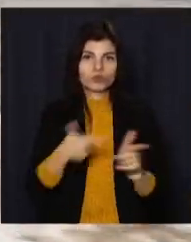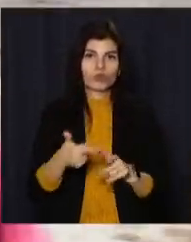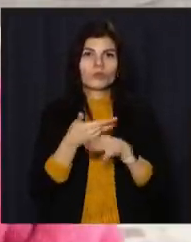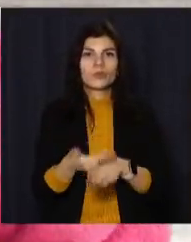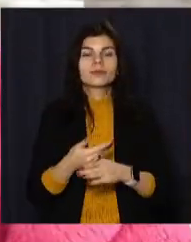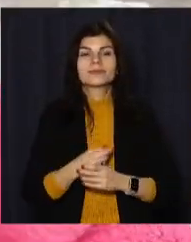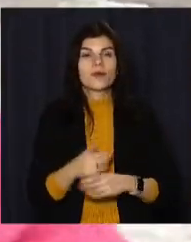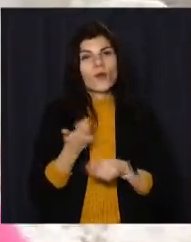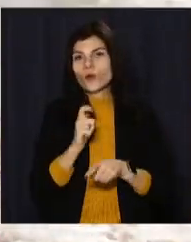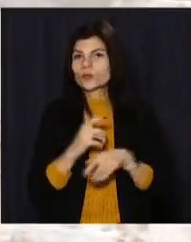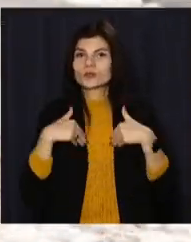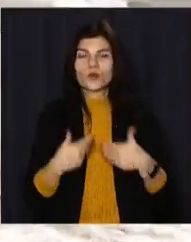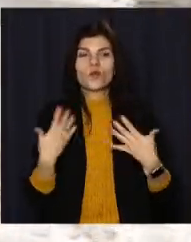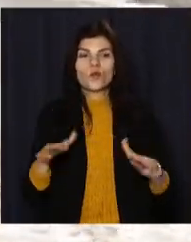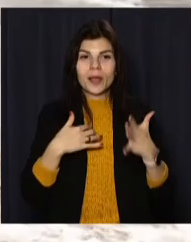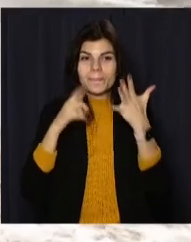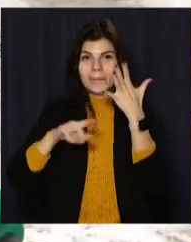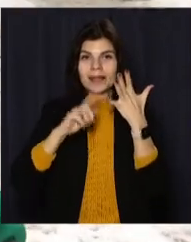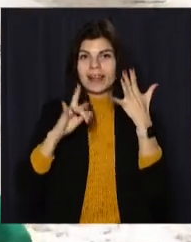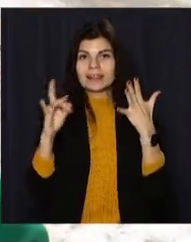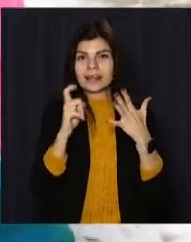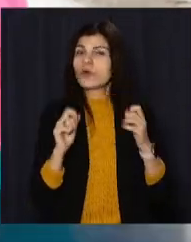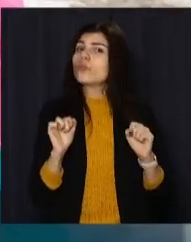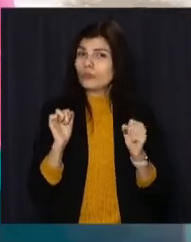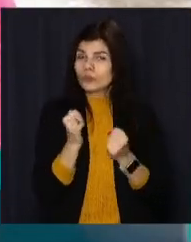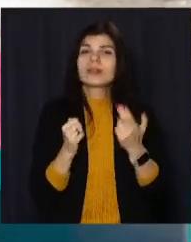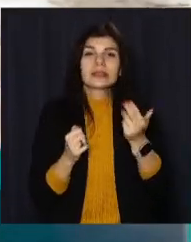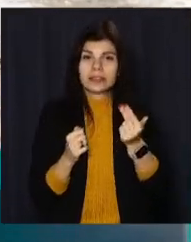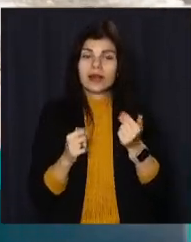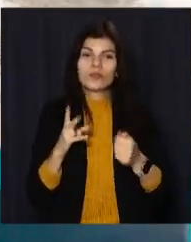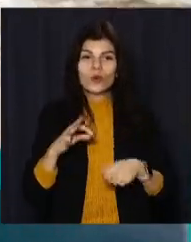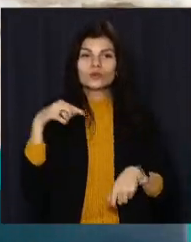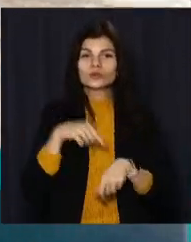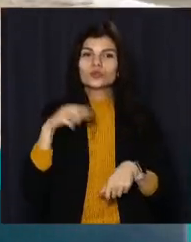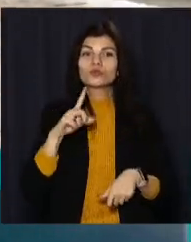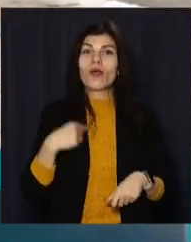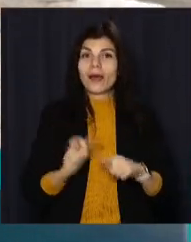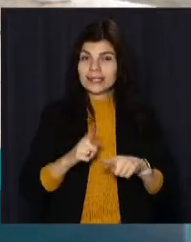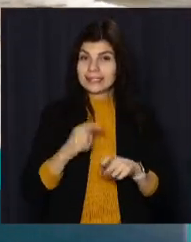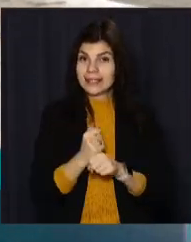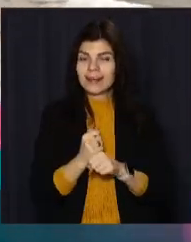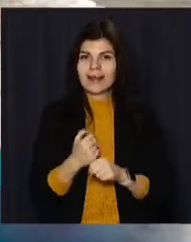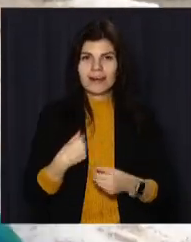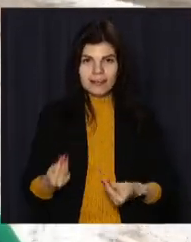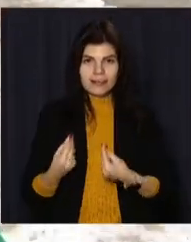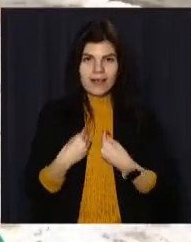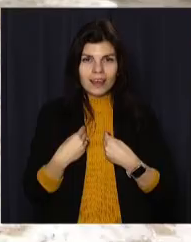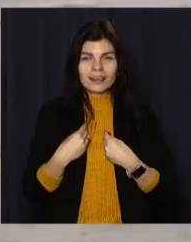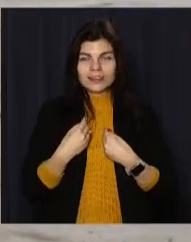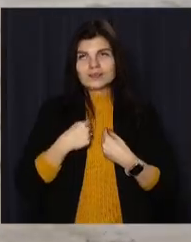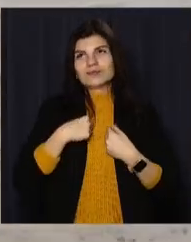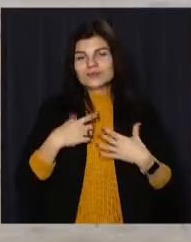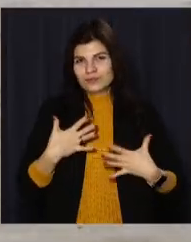всім рекомендую. Уже 5-й раз, як я ныряю. Прохладненько, но чувство того, що я это сделала, для мене это